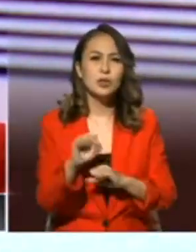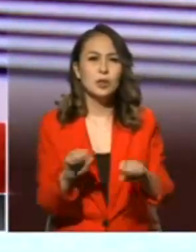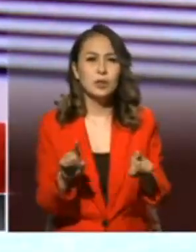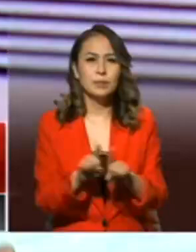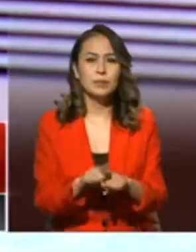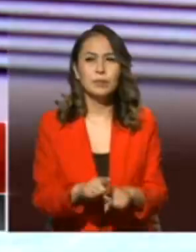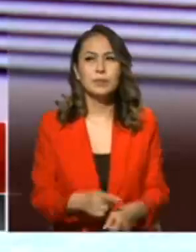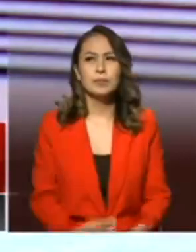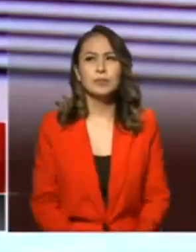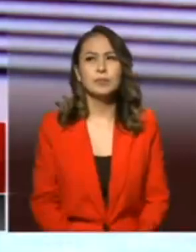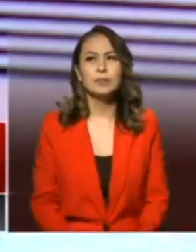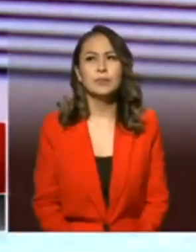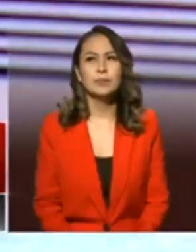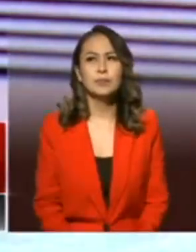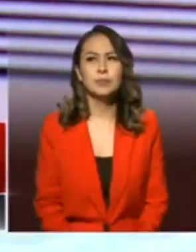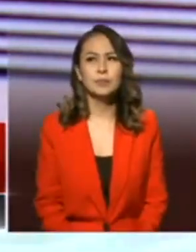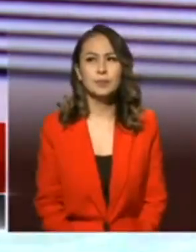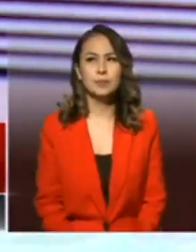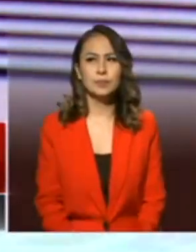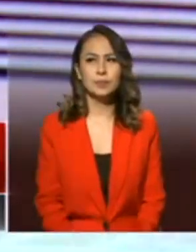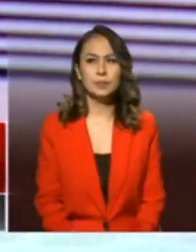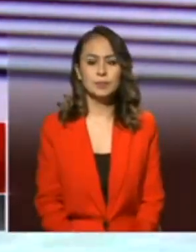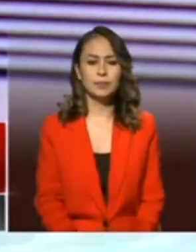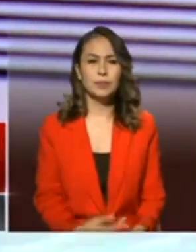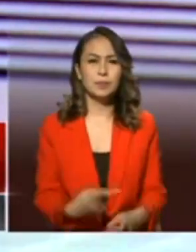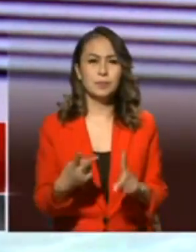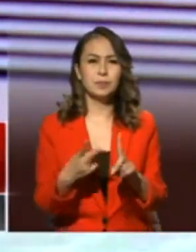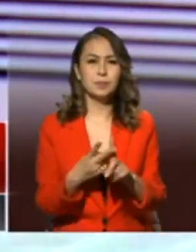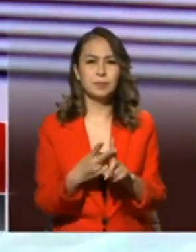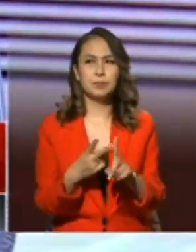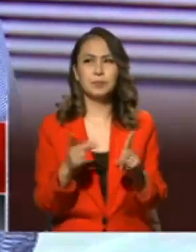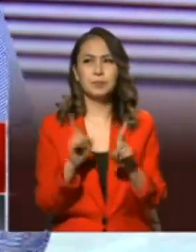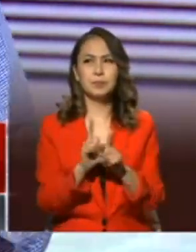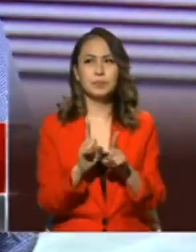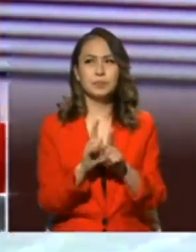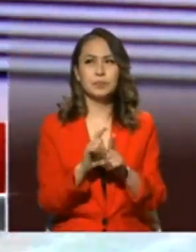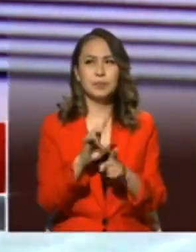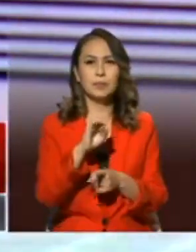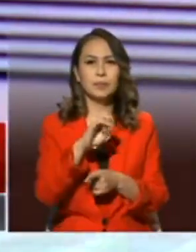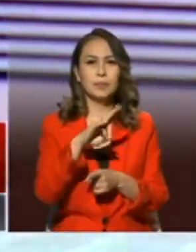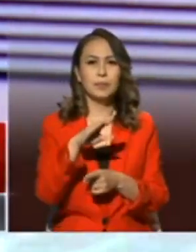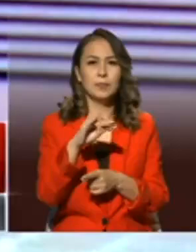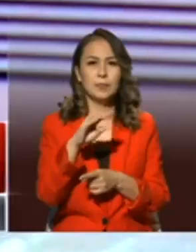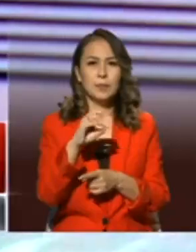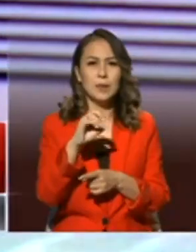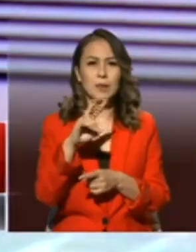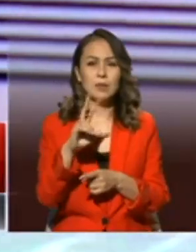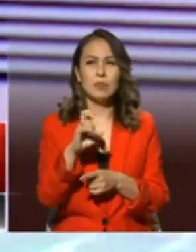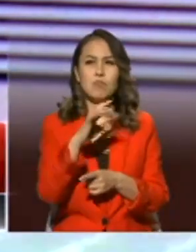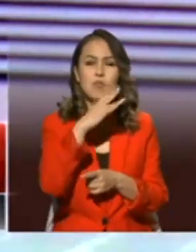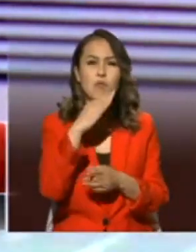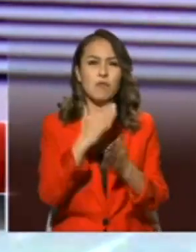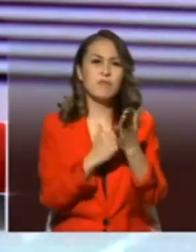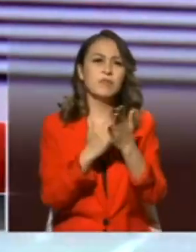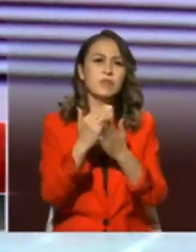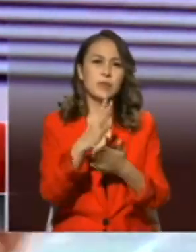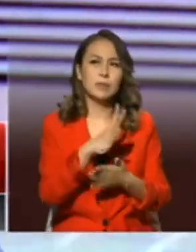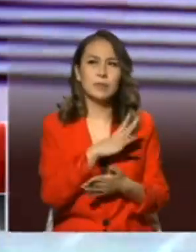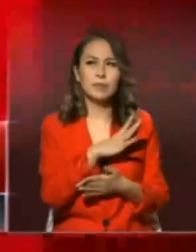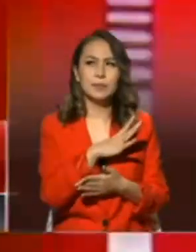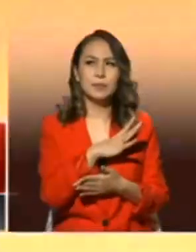Енді ол да екінші бауыр бүйрек салған кезде, значит, антитела деңгейі жоғары,